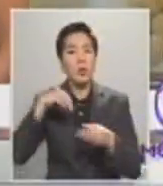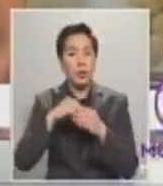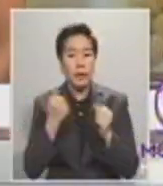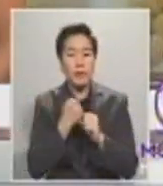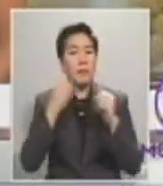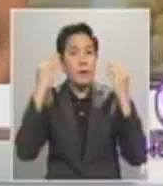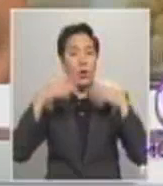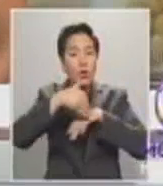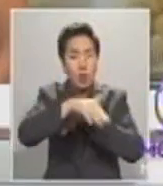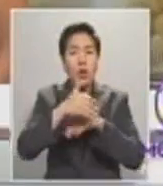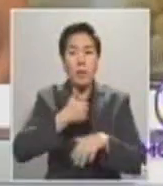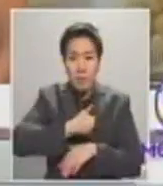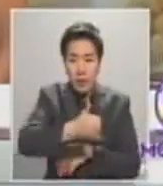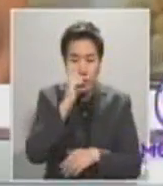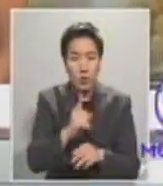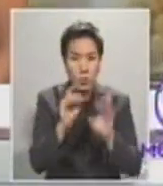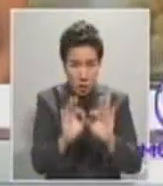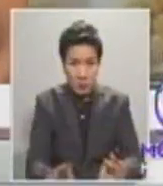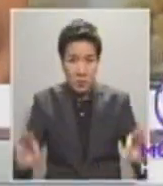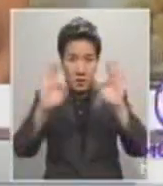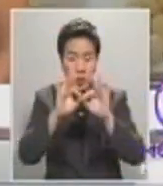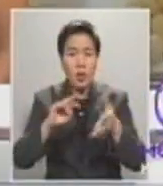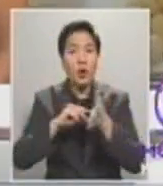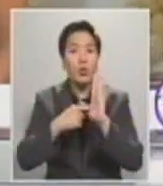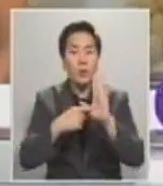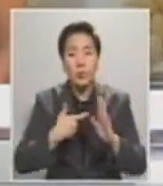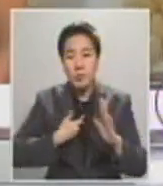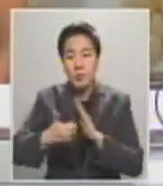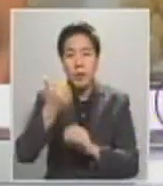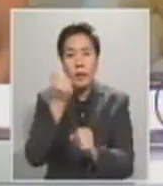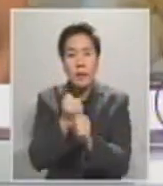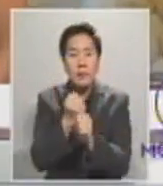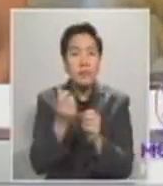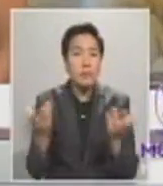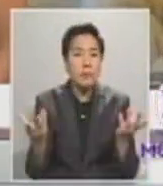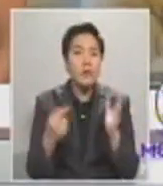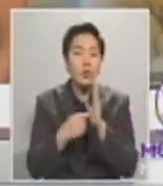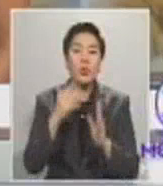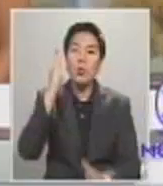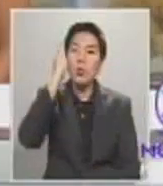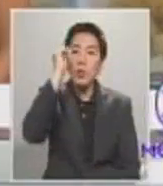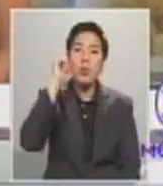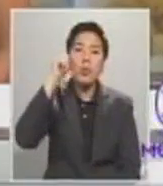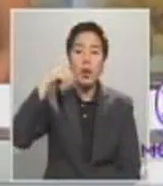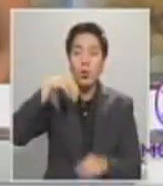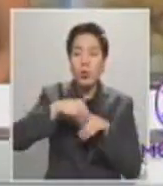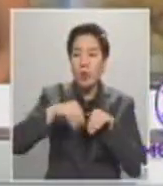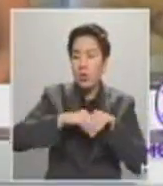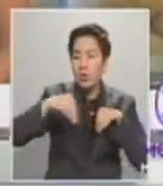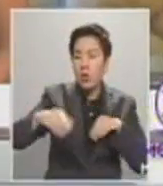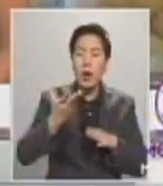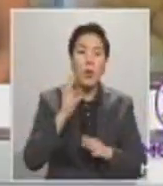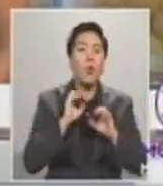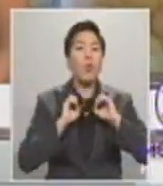ำกิจ คือออกไปได้บ้างแต่ต้องมีภารกิจสำคัญ คอ ย่างเช่นไปปรนนิบัติคุณพ่อคุณแม่เจ็บไข้ได้ป่วย อยู่ต่างถิ่นนะฮะครู